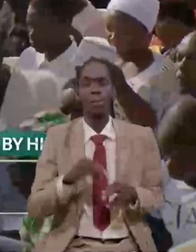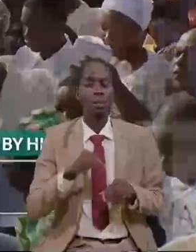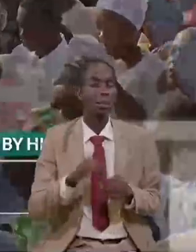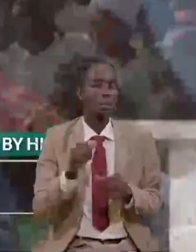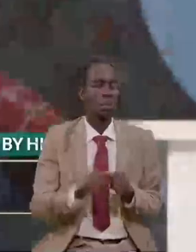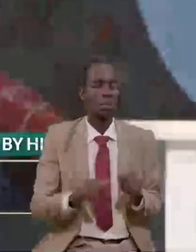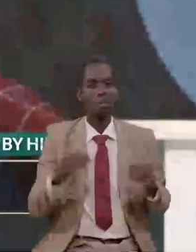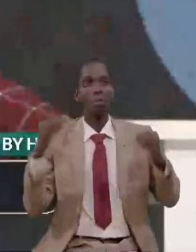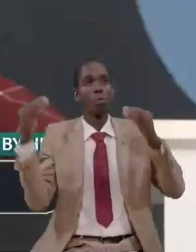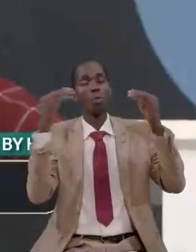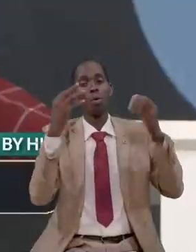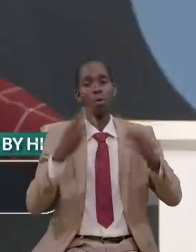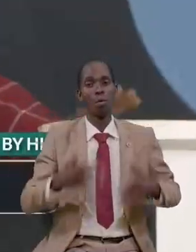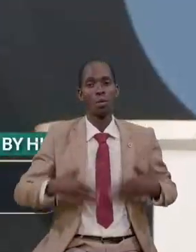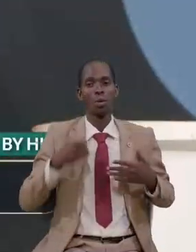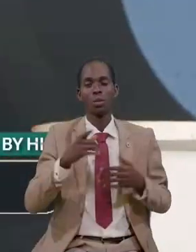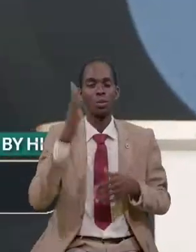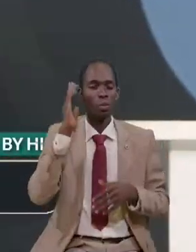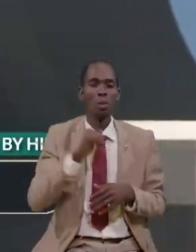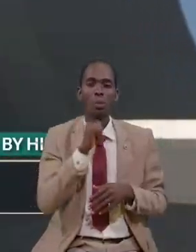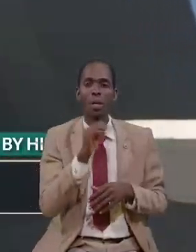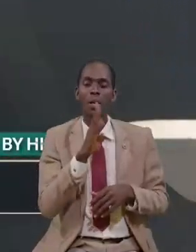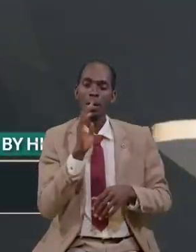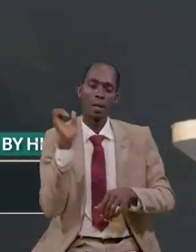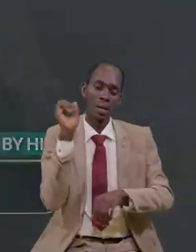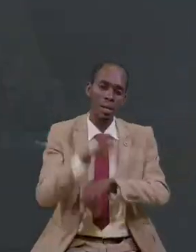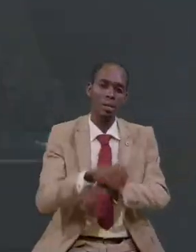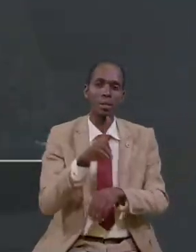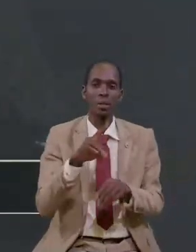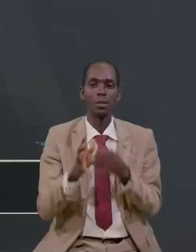combats de la vie, tu ne seras pas vaincu.